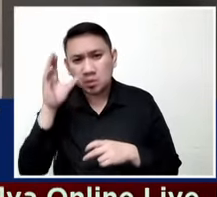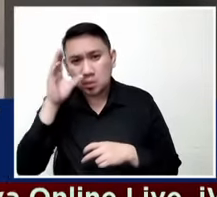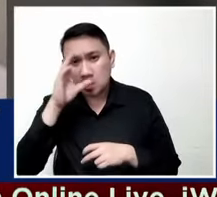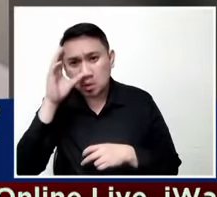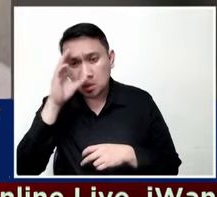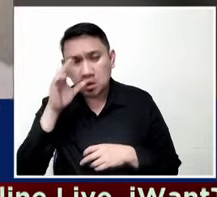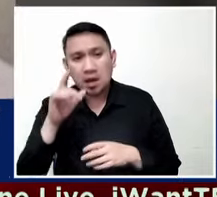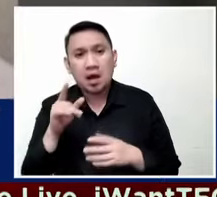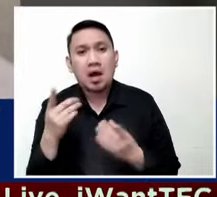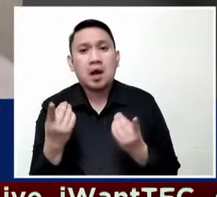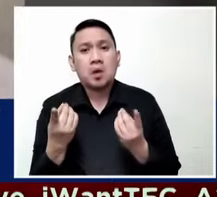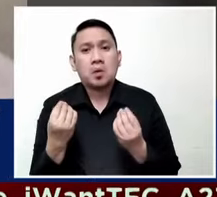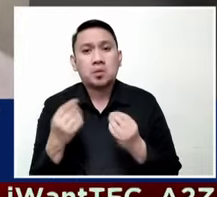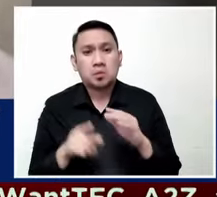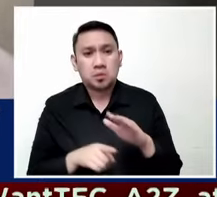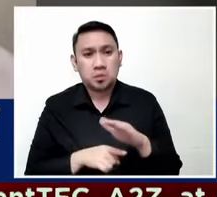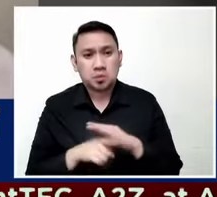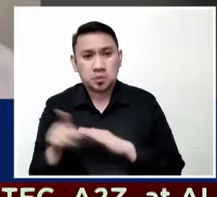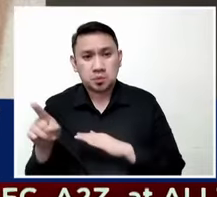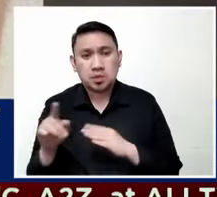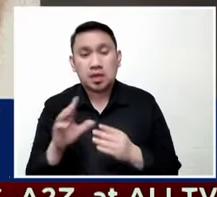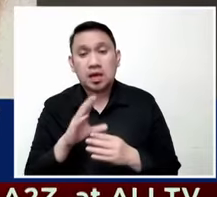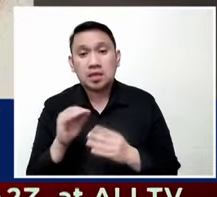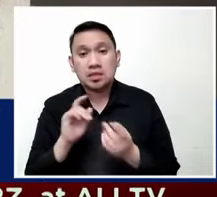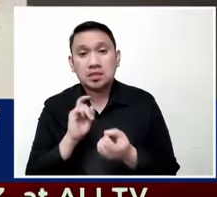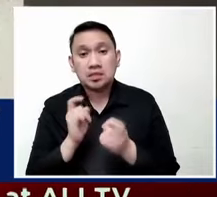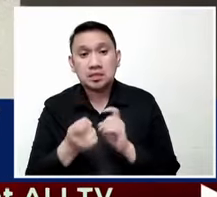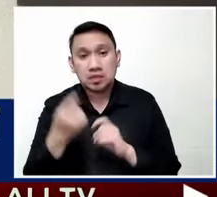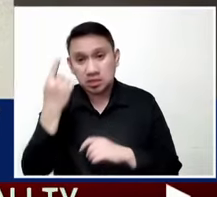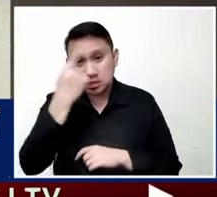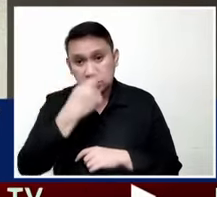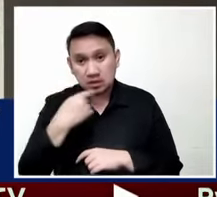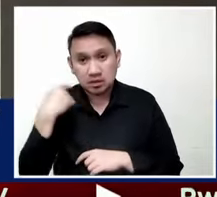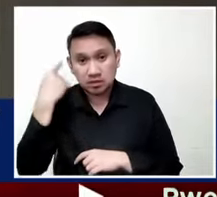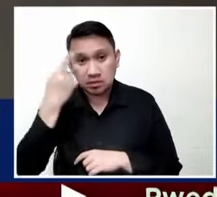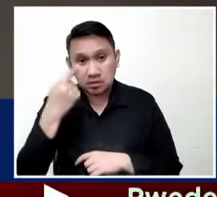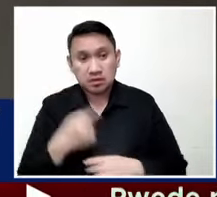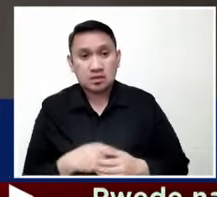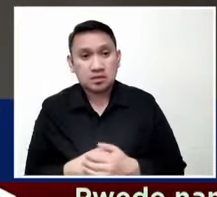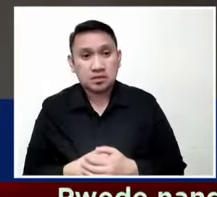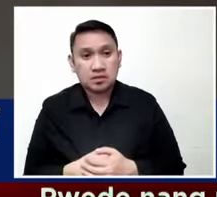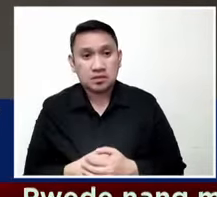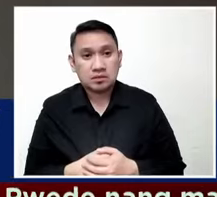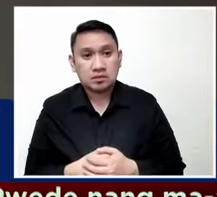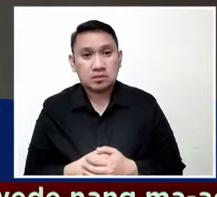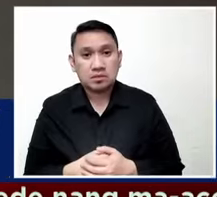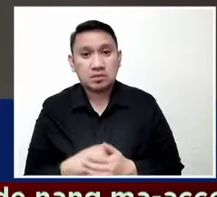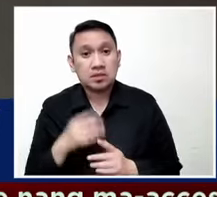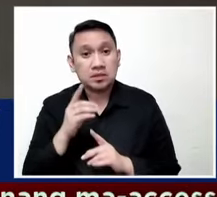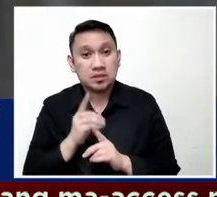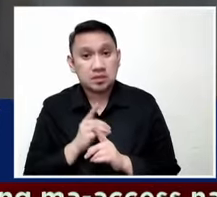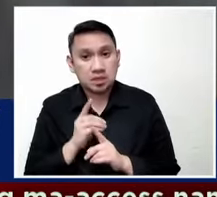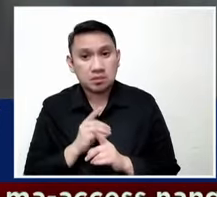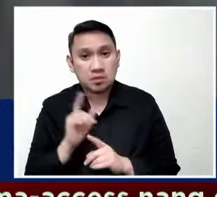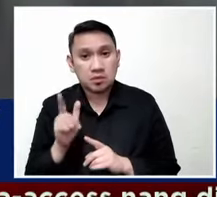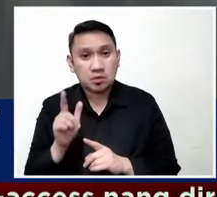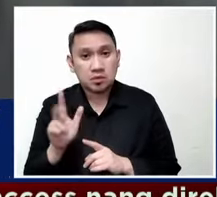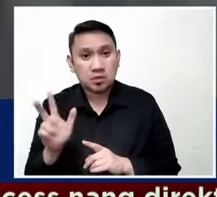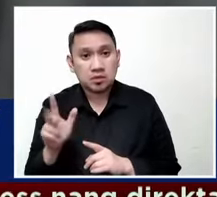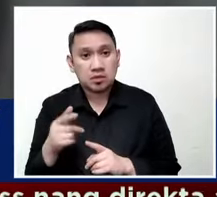ay tumakas at nagparetoke na ito ng mukha. December 2023, pinaayos niya yung ilong ko